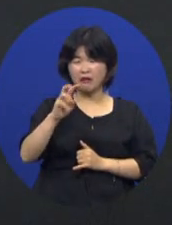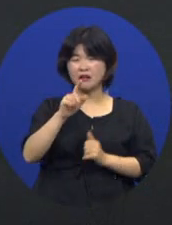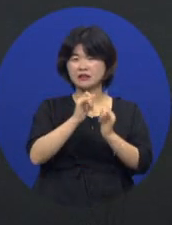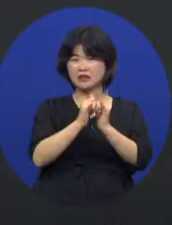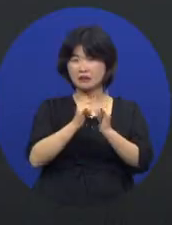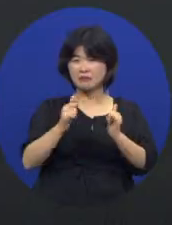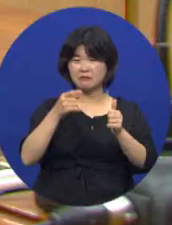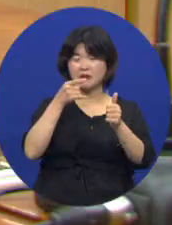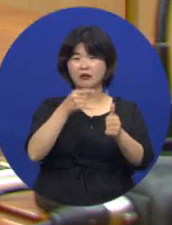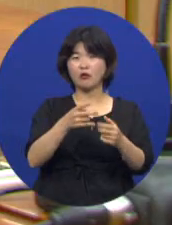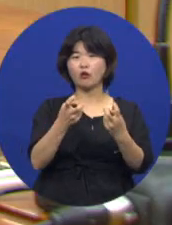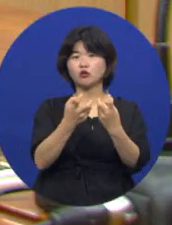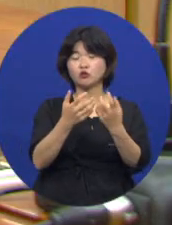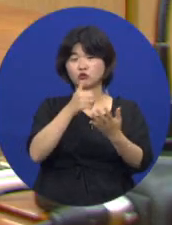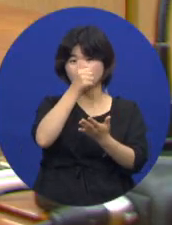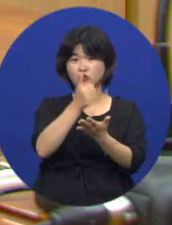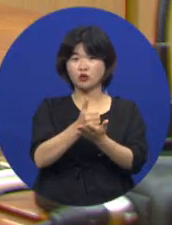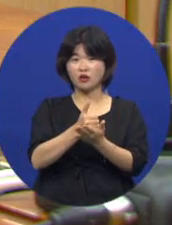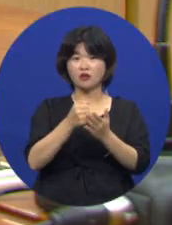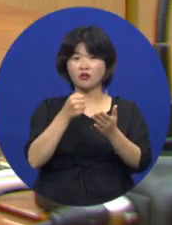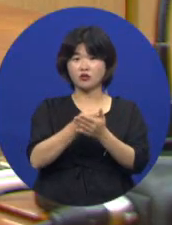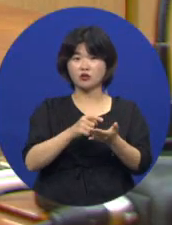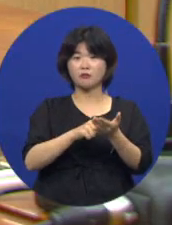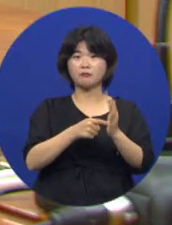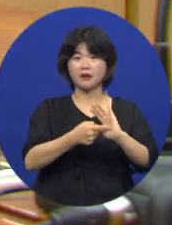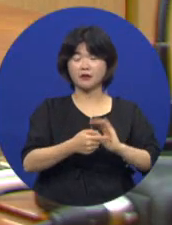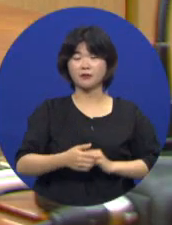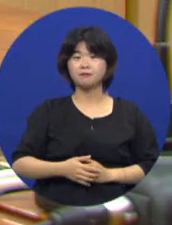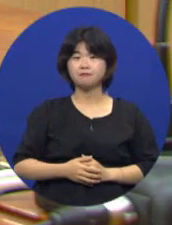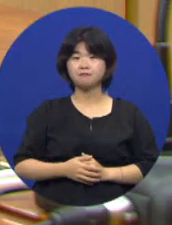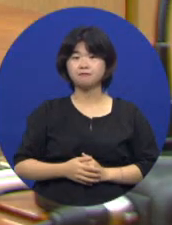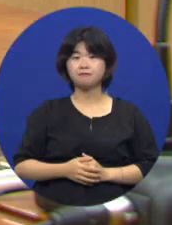실용 선고가 불가피하다고 밝혔습니다